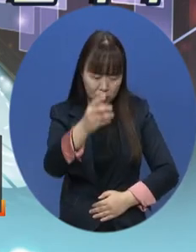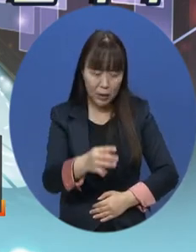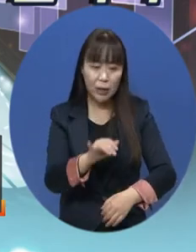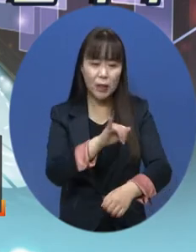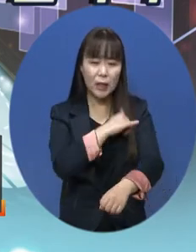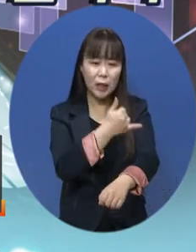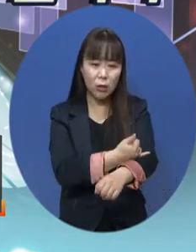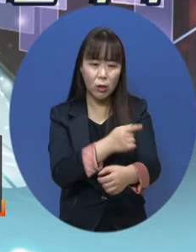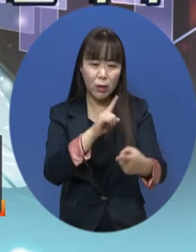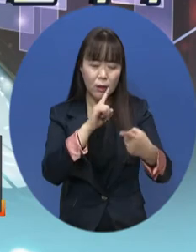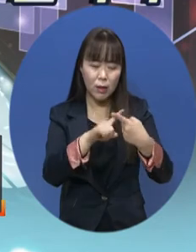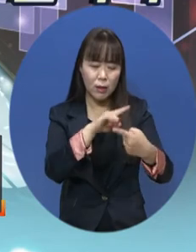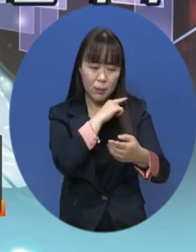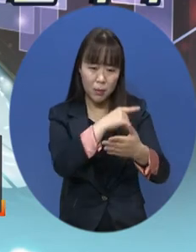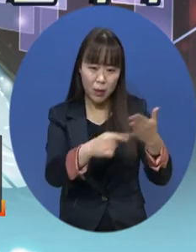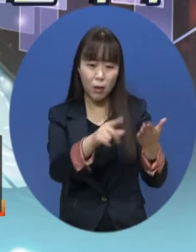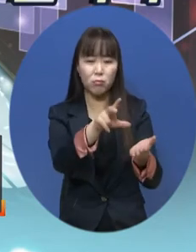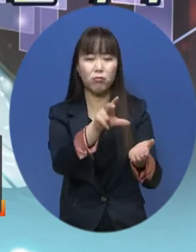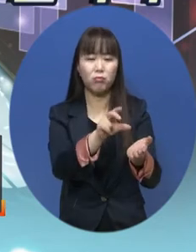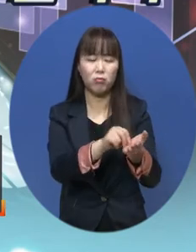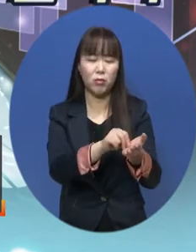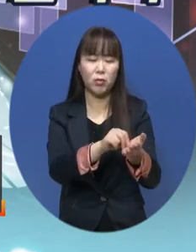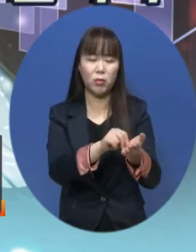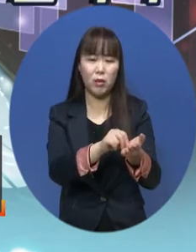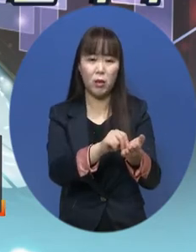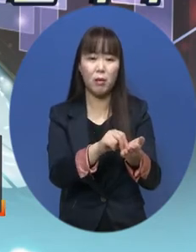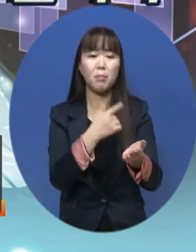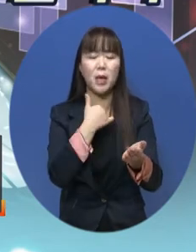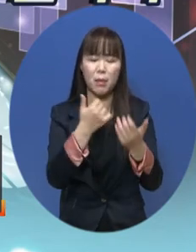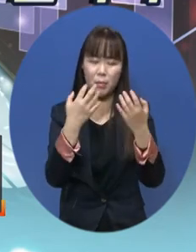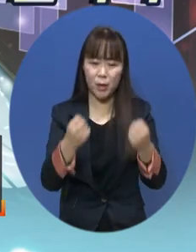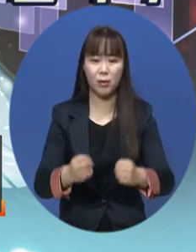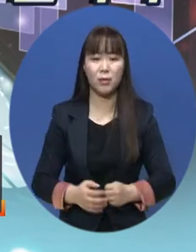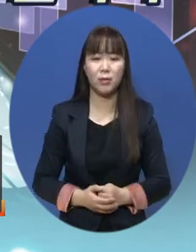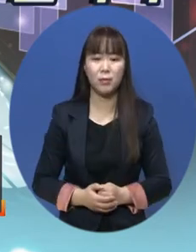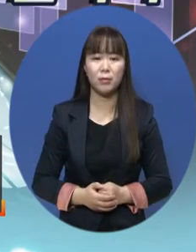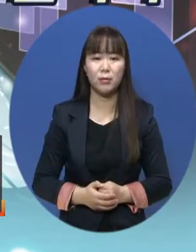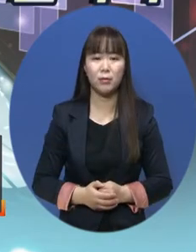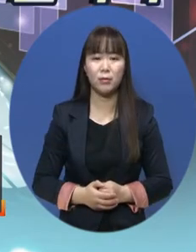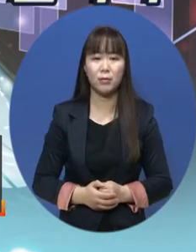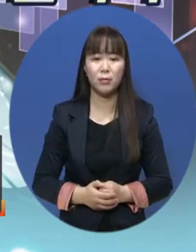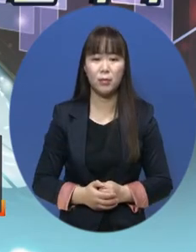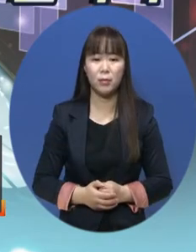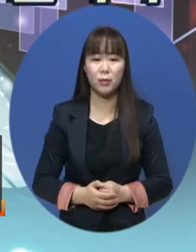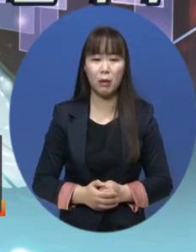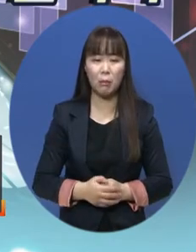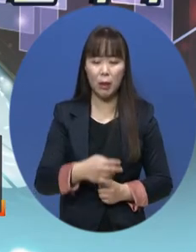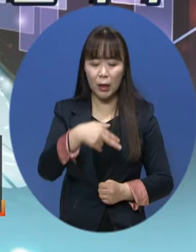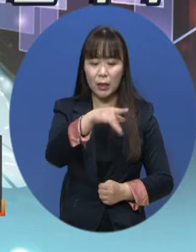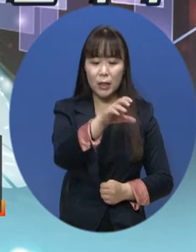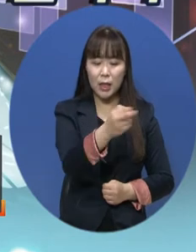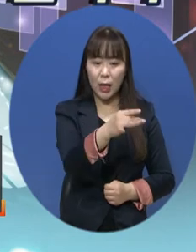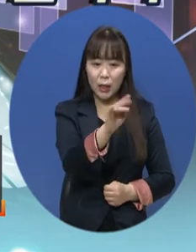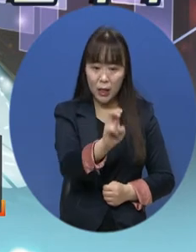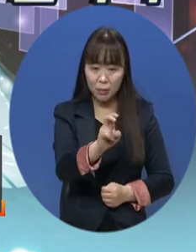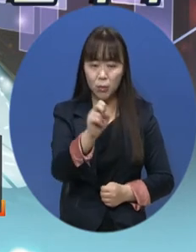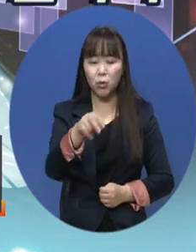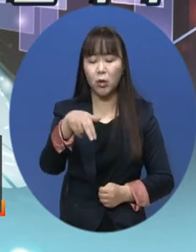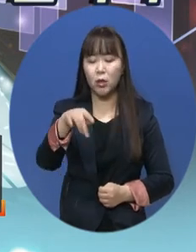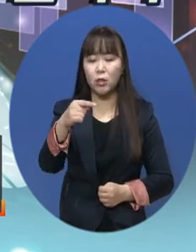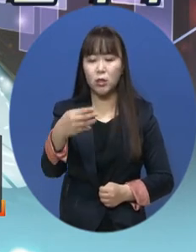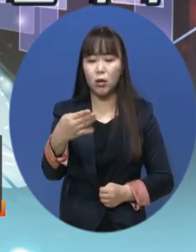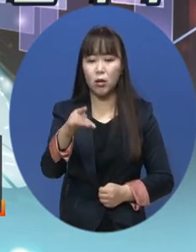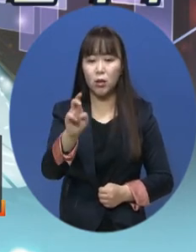차례 인권 침해로 문제가 된 바도 있습니다. 장님이나 절름발이 등의